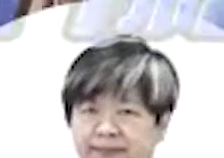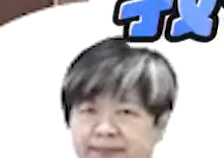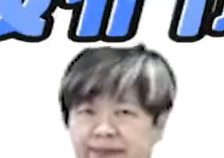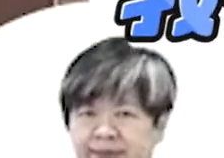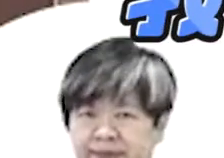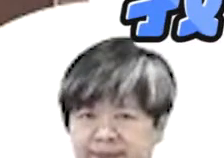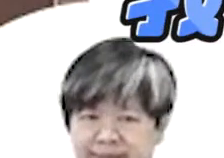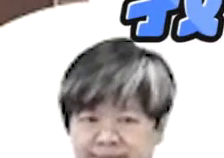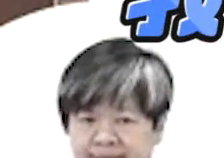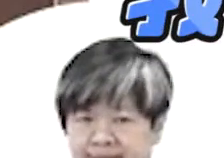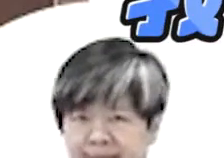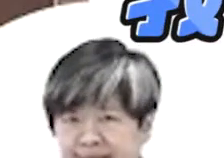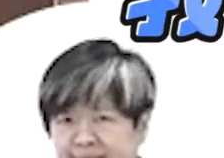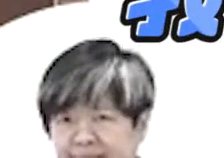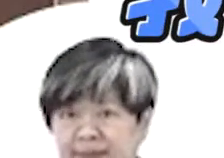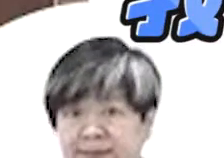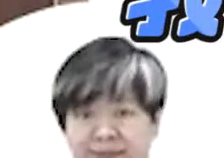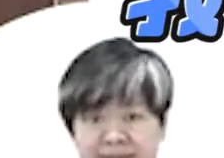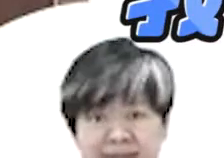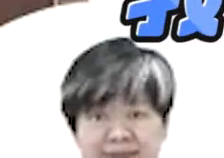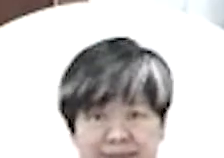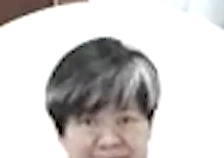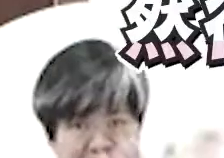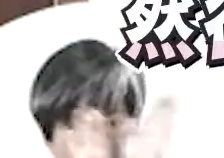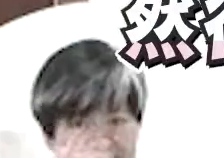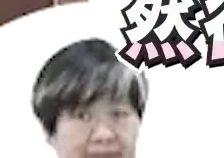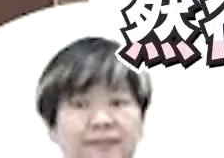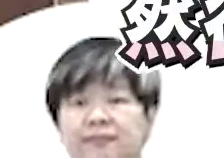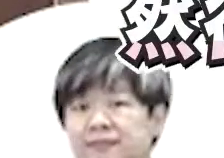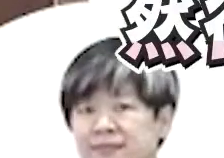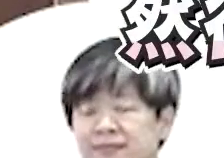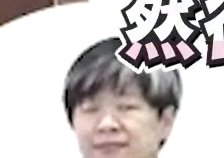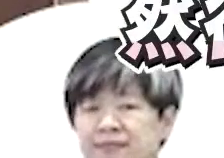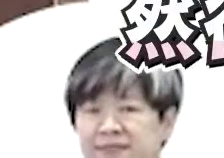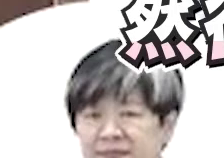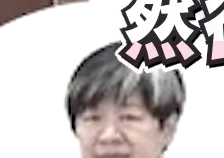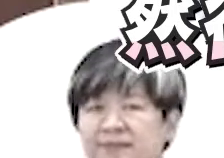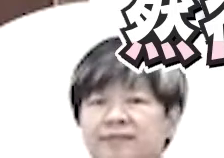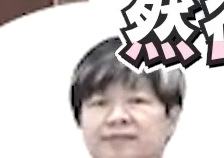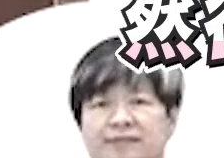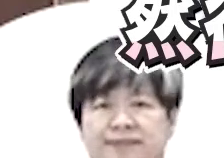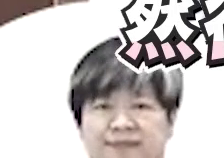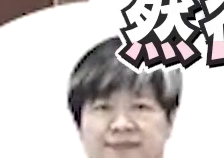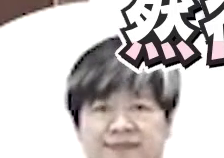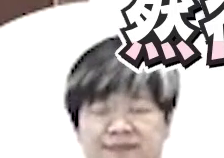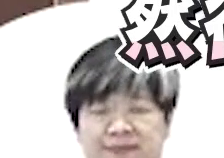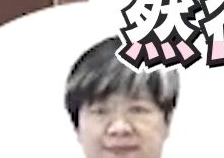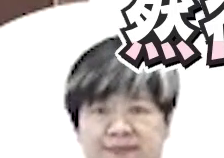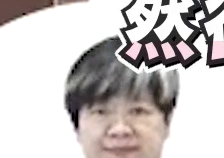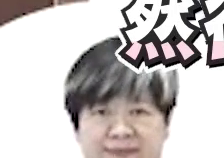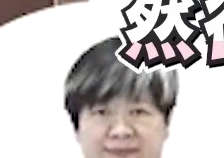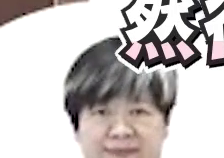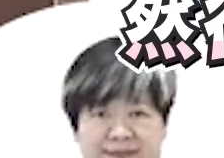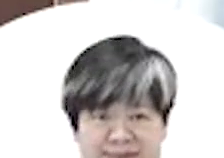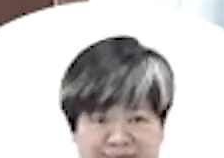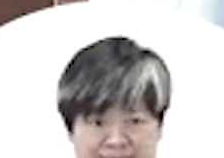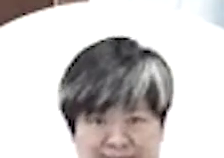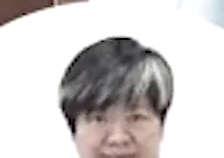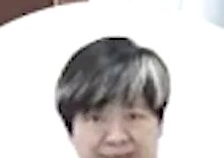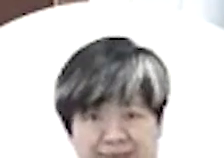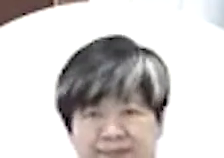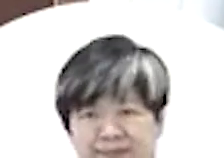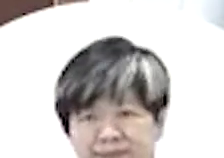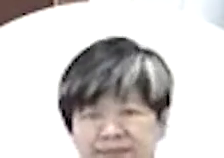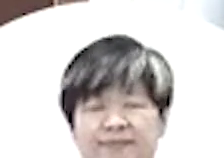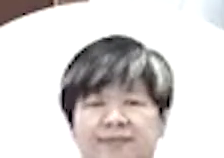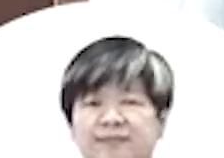组，我们给他补助是什么一个太阳，然后找很多的民间团体进来，不仅是慈